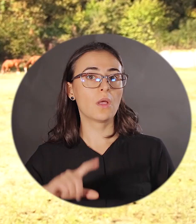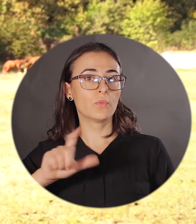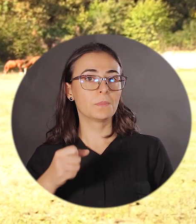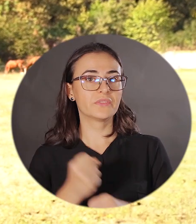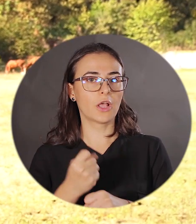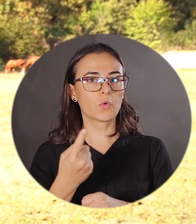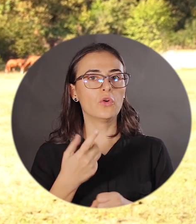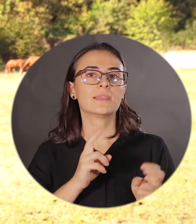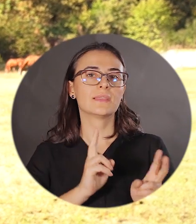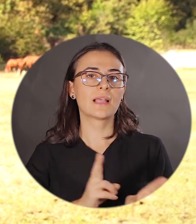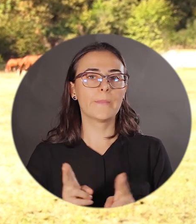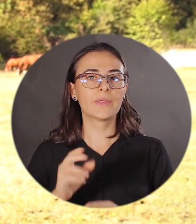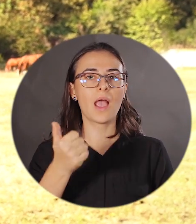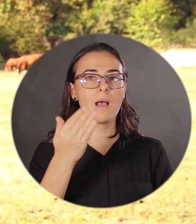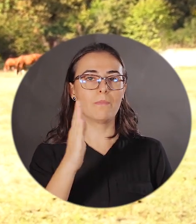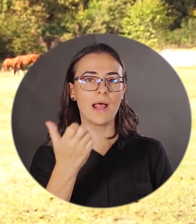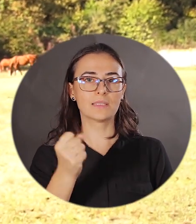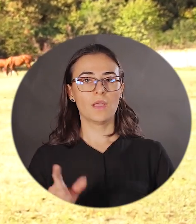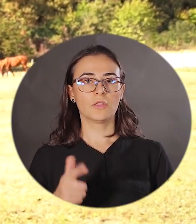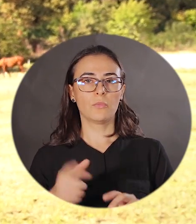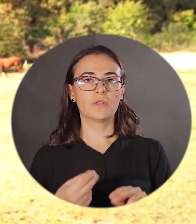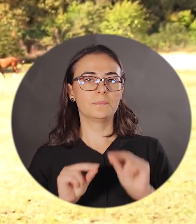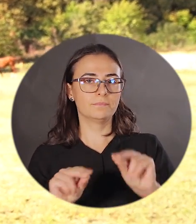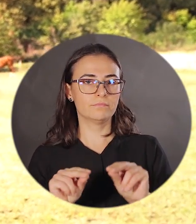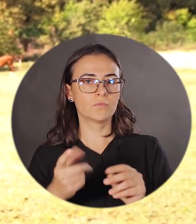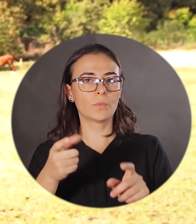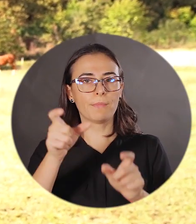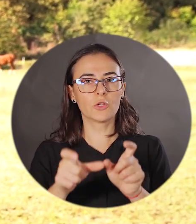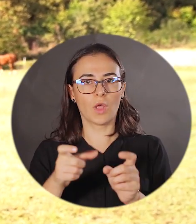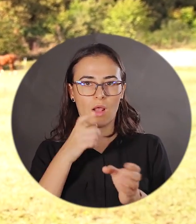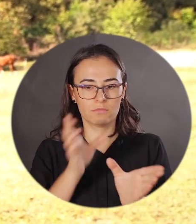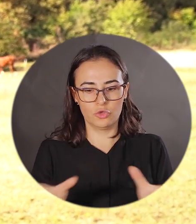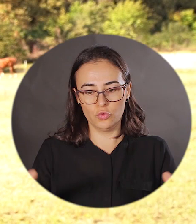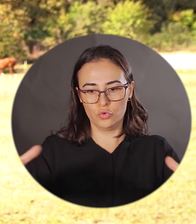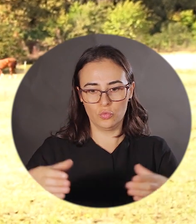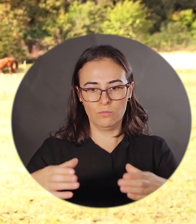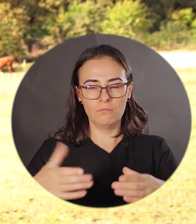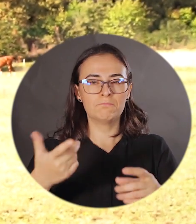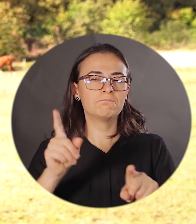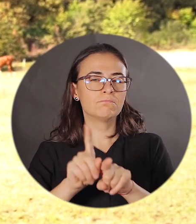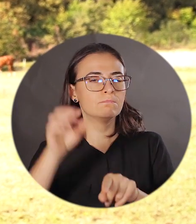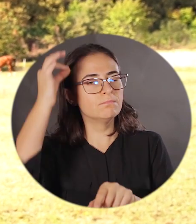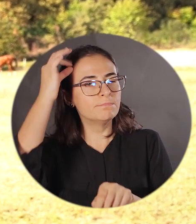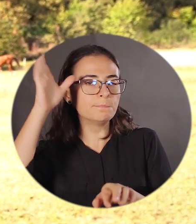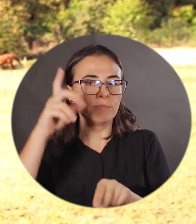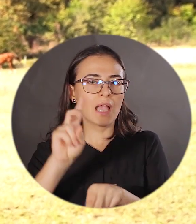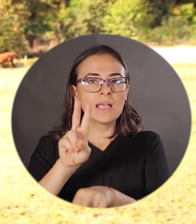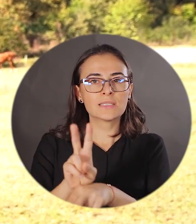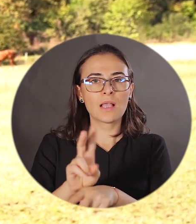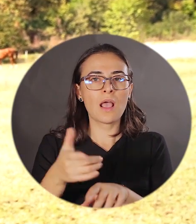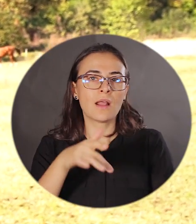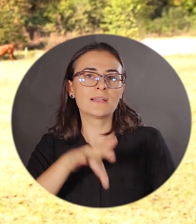clase pentru ei. Ce mai putem face cu terapia Bars? Putem să învățăm pe un grup de personal care